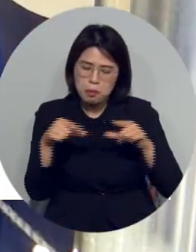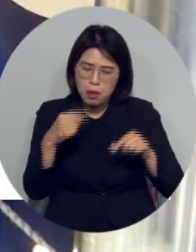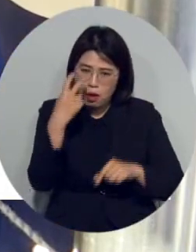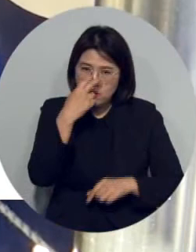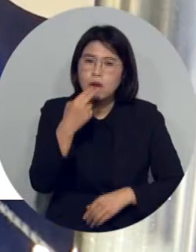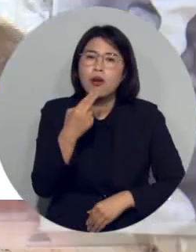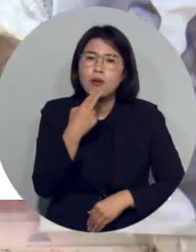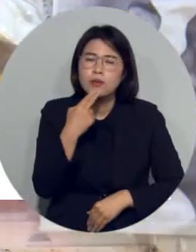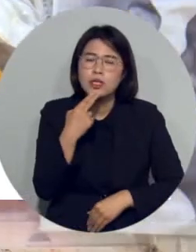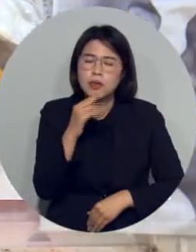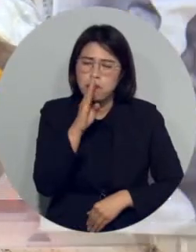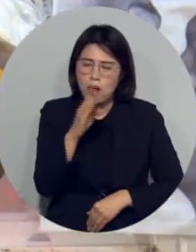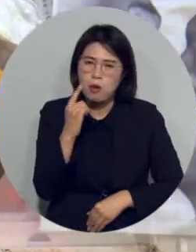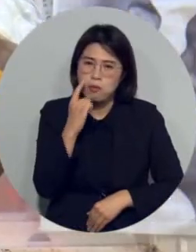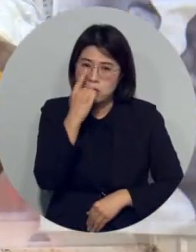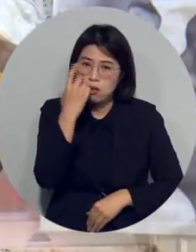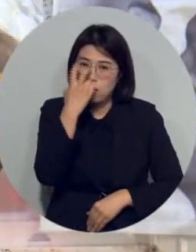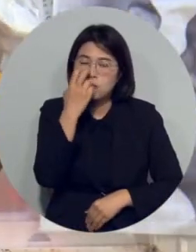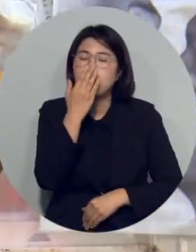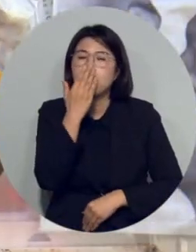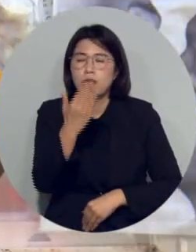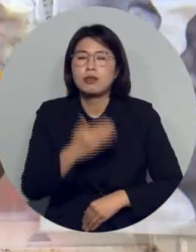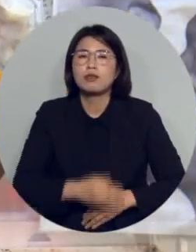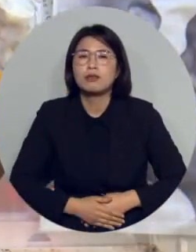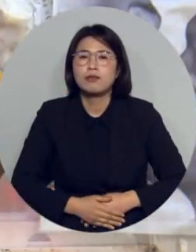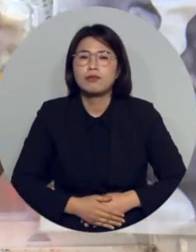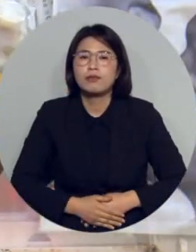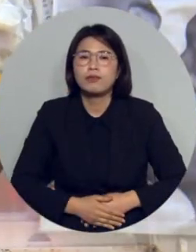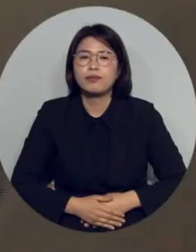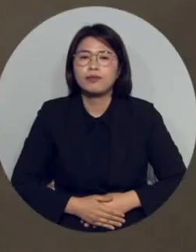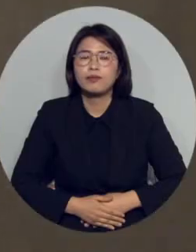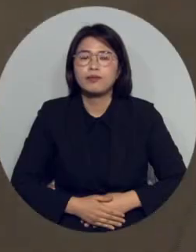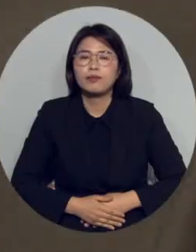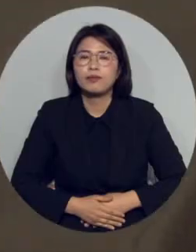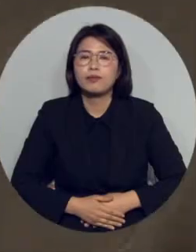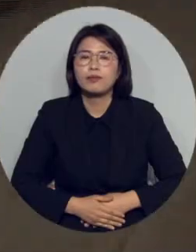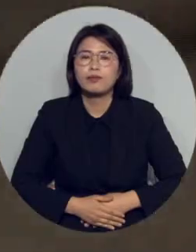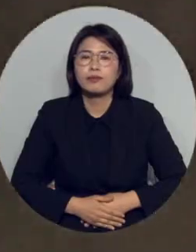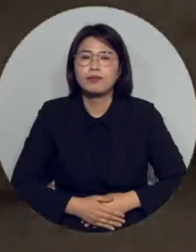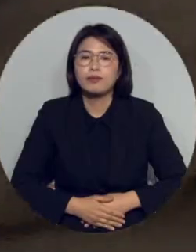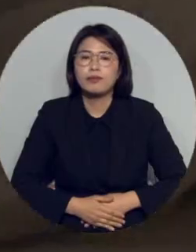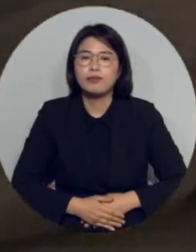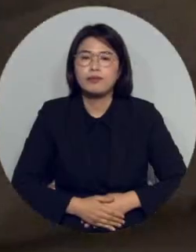바로 pgr 끔 짤을 할 수 있습니다 mbc 뉴 스 조지 아닙니다